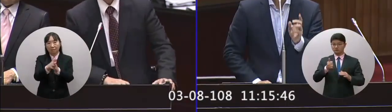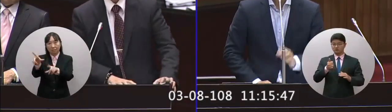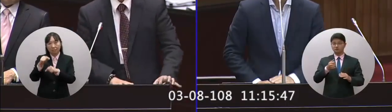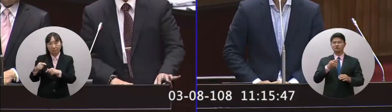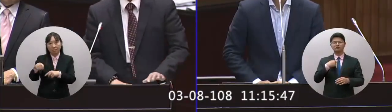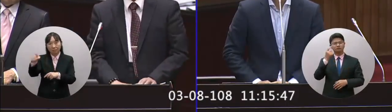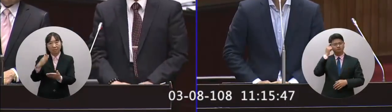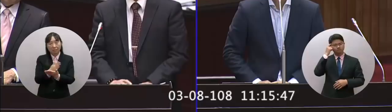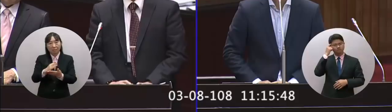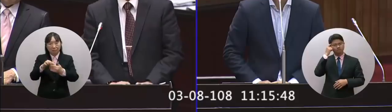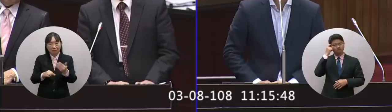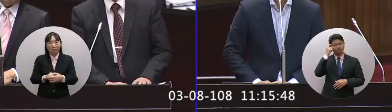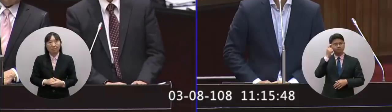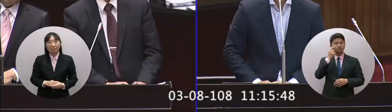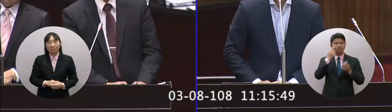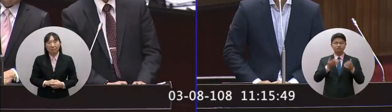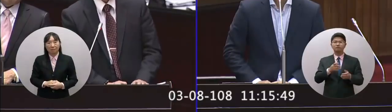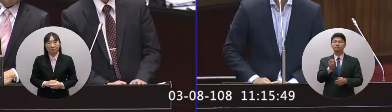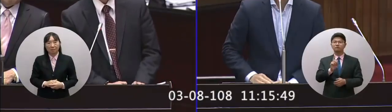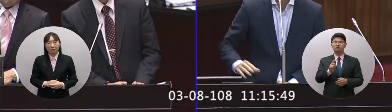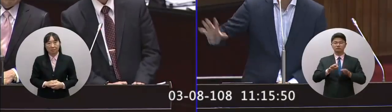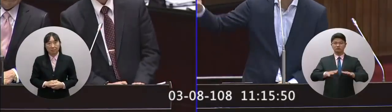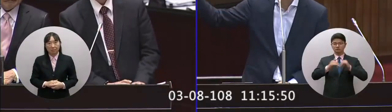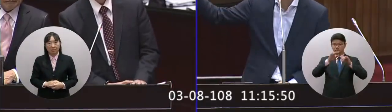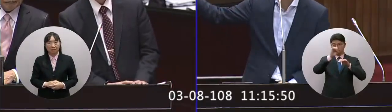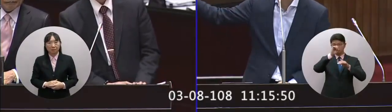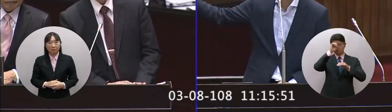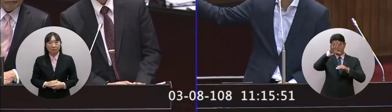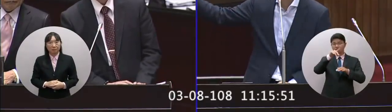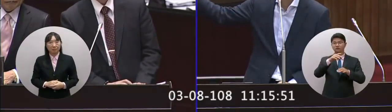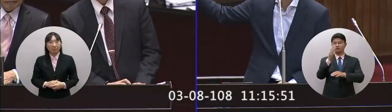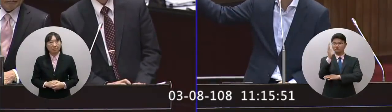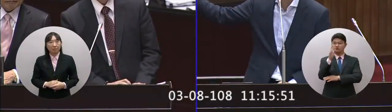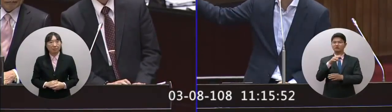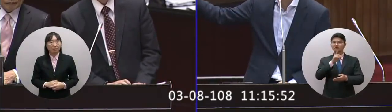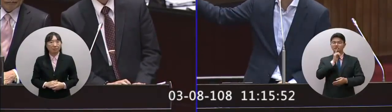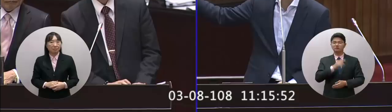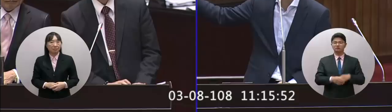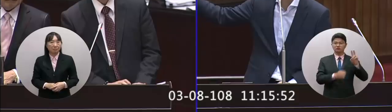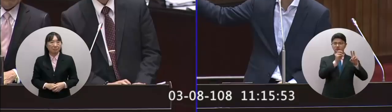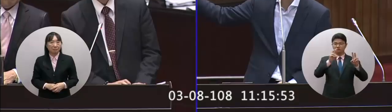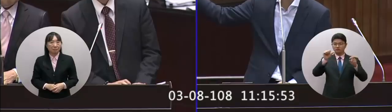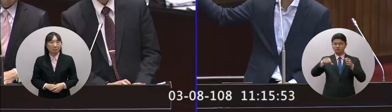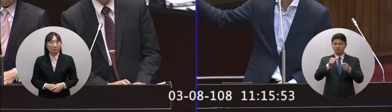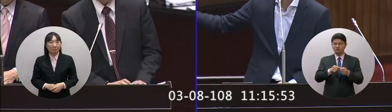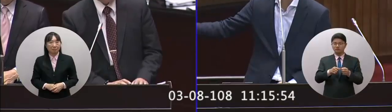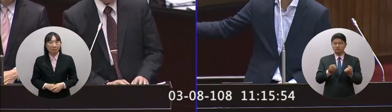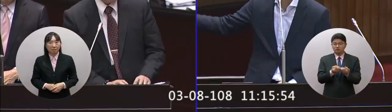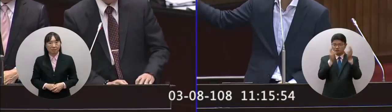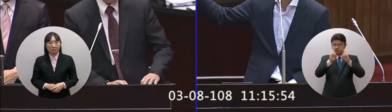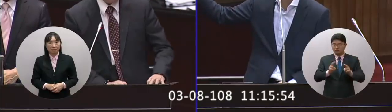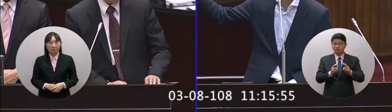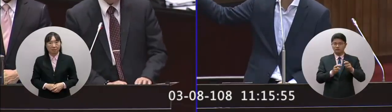来。 我要凸显的是。今天，民党政府强调的2025发电配比最新的，天然气